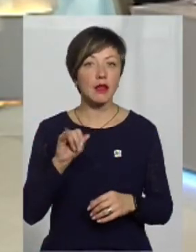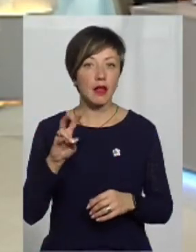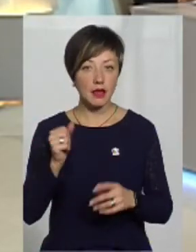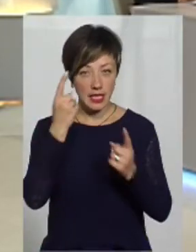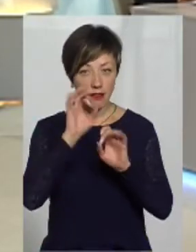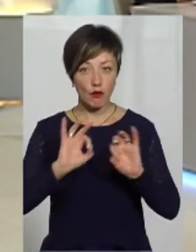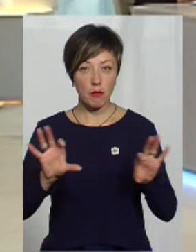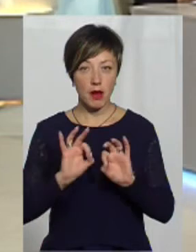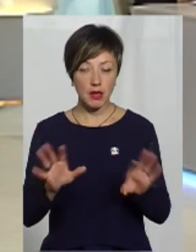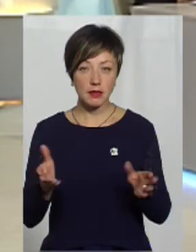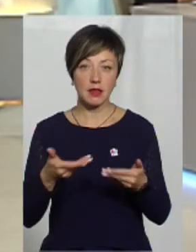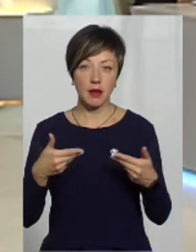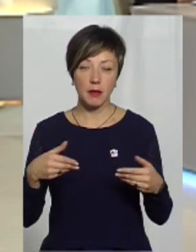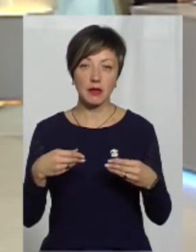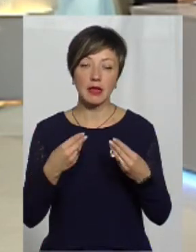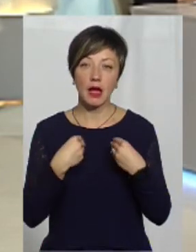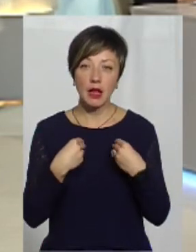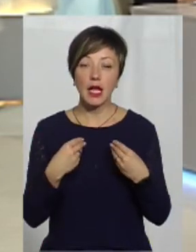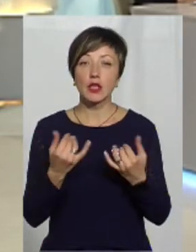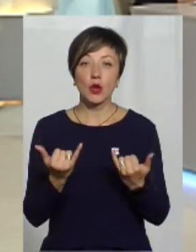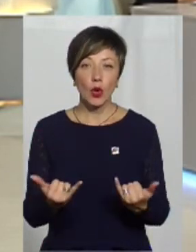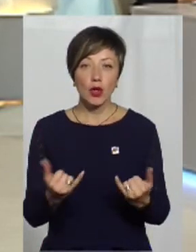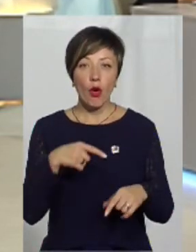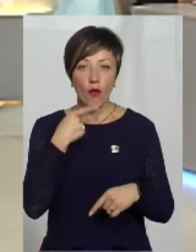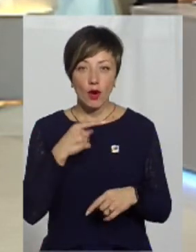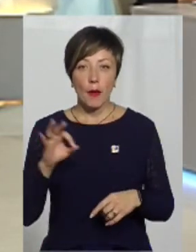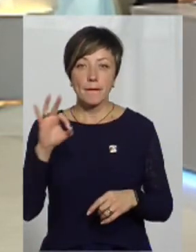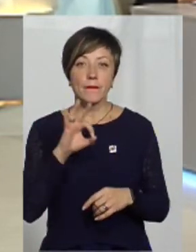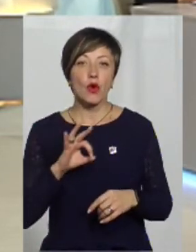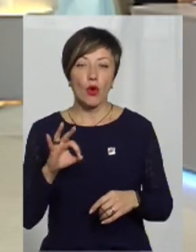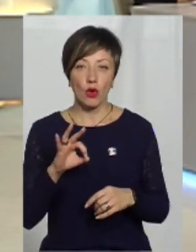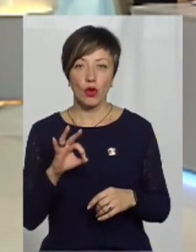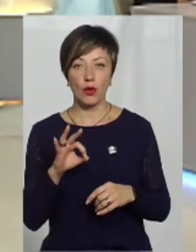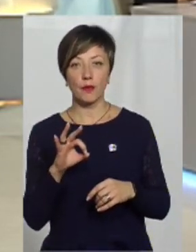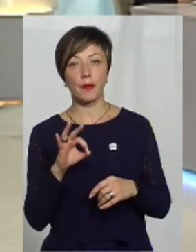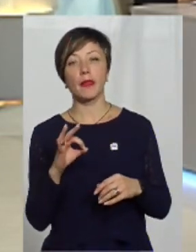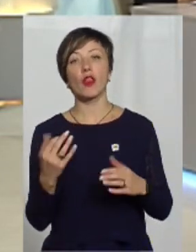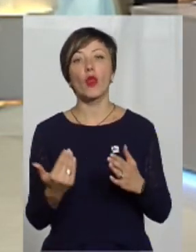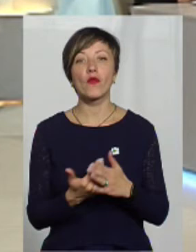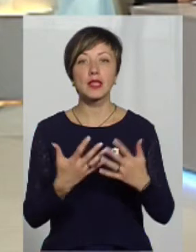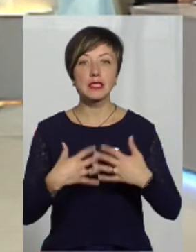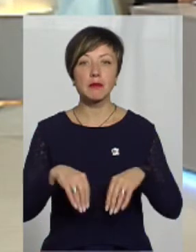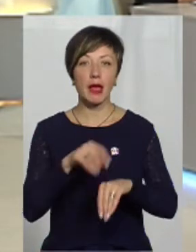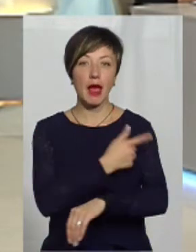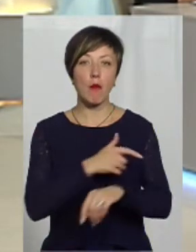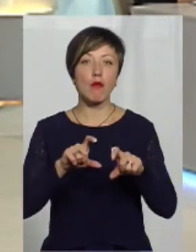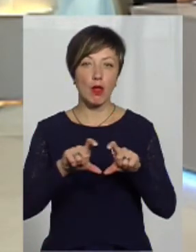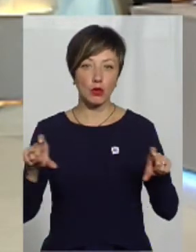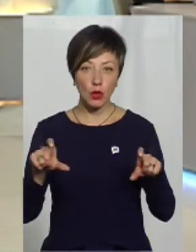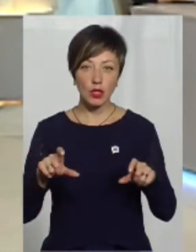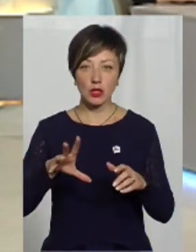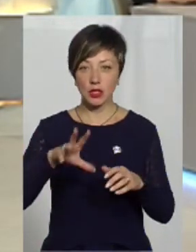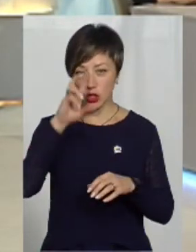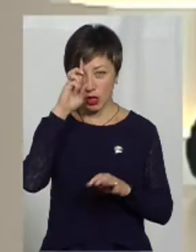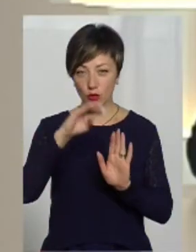ту інформацію, яку ви нам надали. Сьогодні ми говорили про нові сімейні амбулаторії,